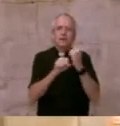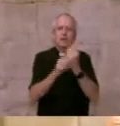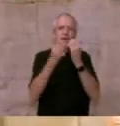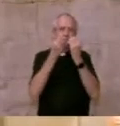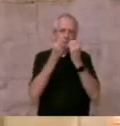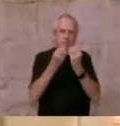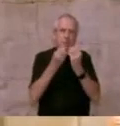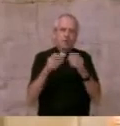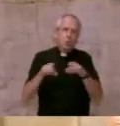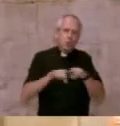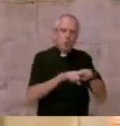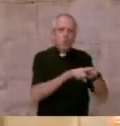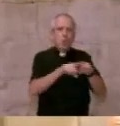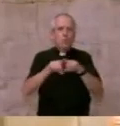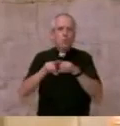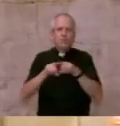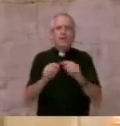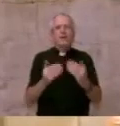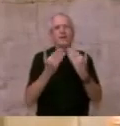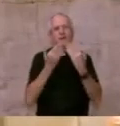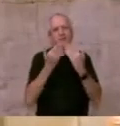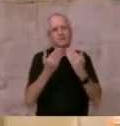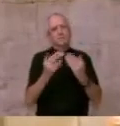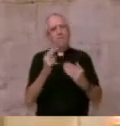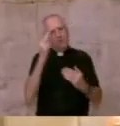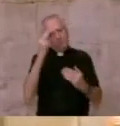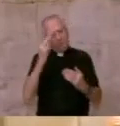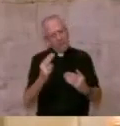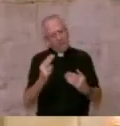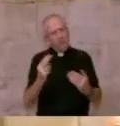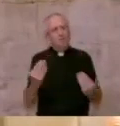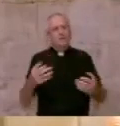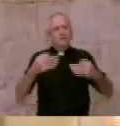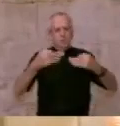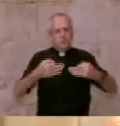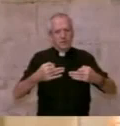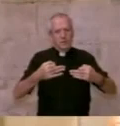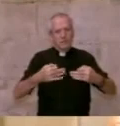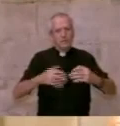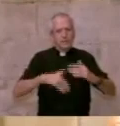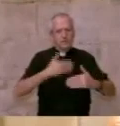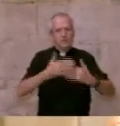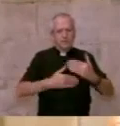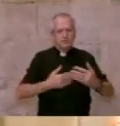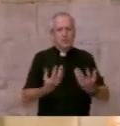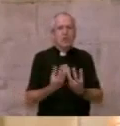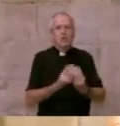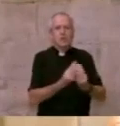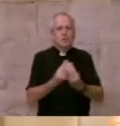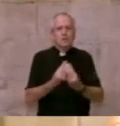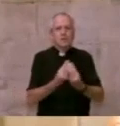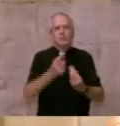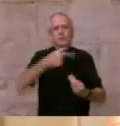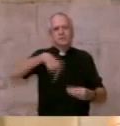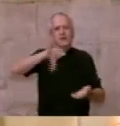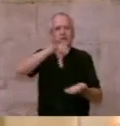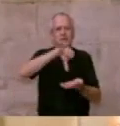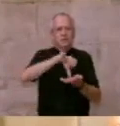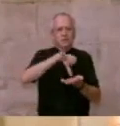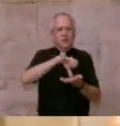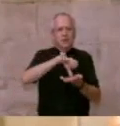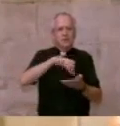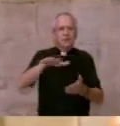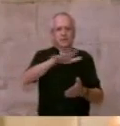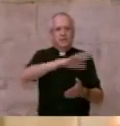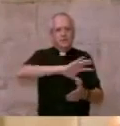comú. Gràcies per vetllar també per la seguretat, pel desenvolupament i la convivència a la nostra ciutat de Tortosa